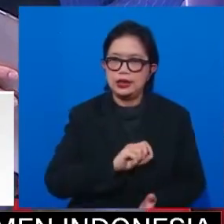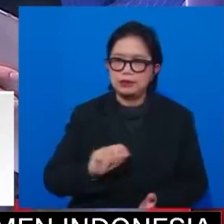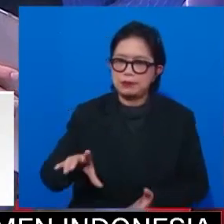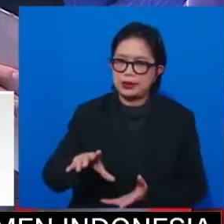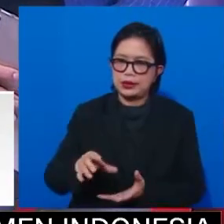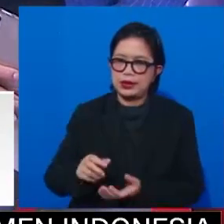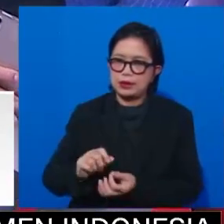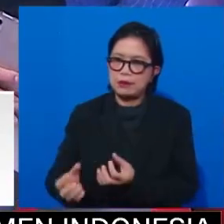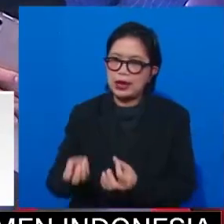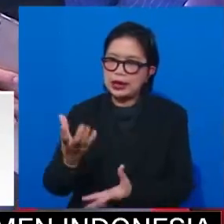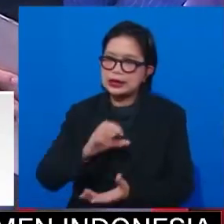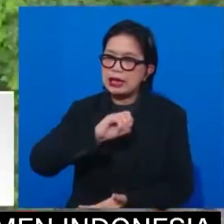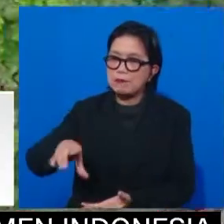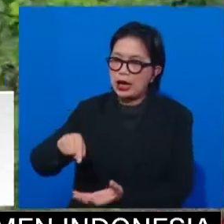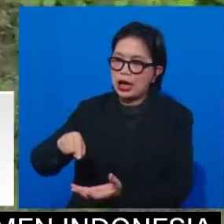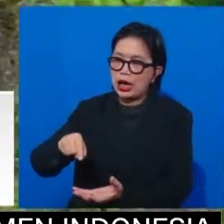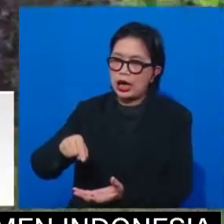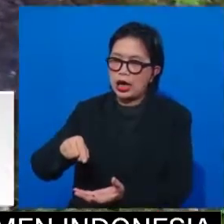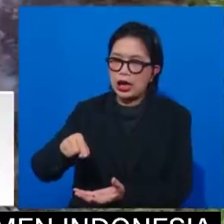kimia ludes terbakar.